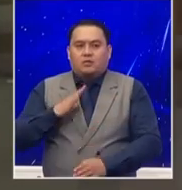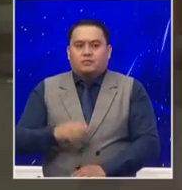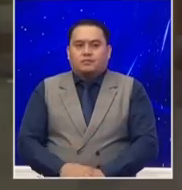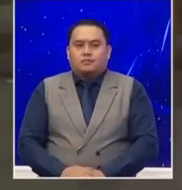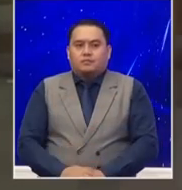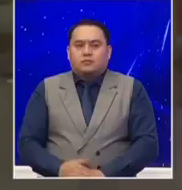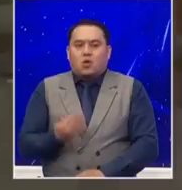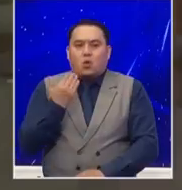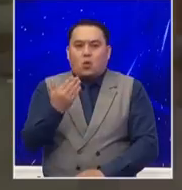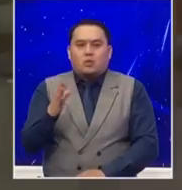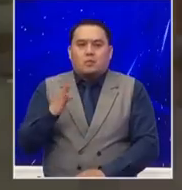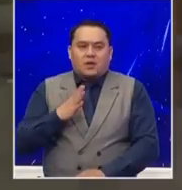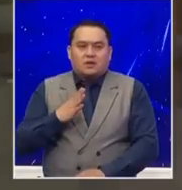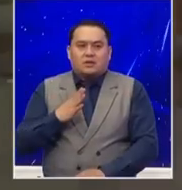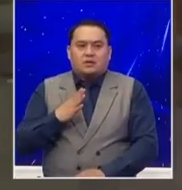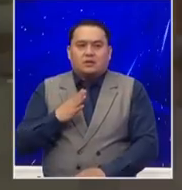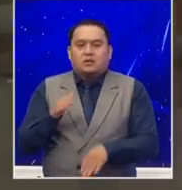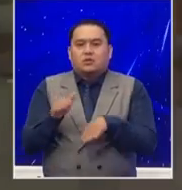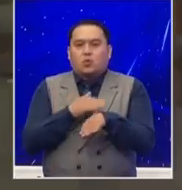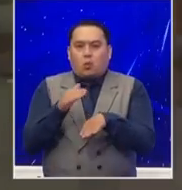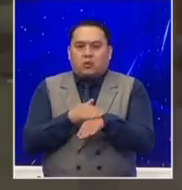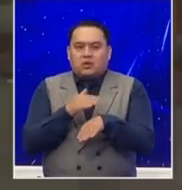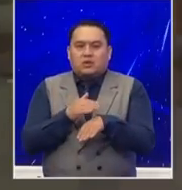был очень добрым,